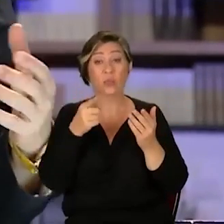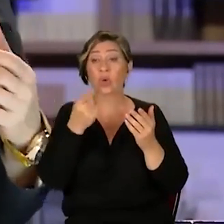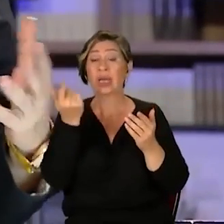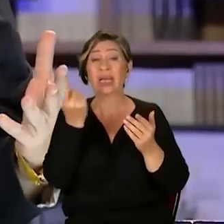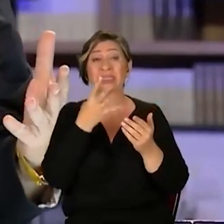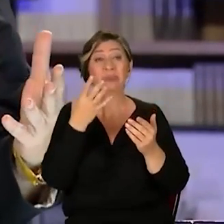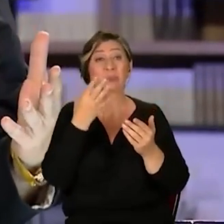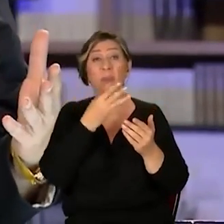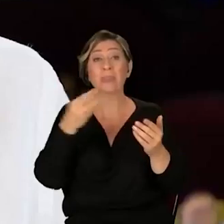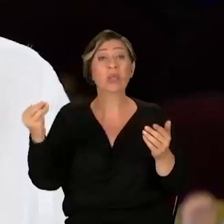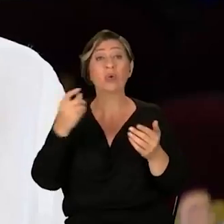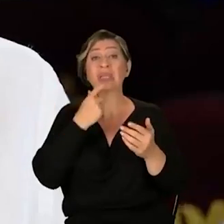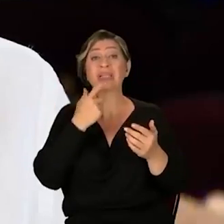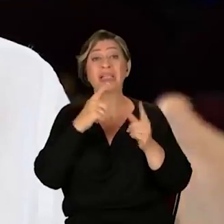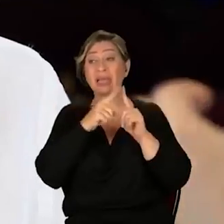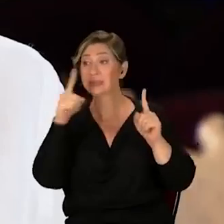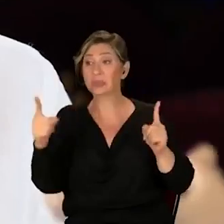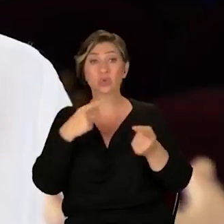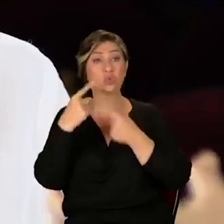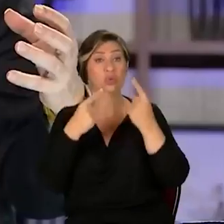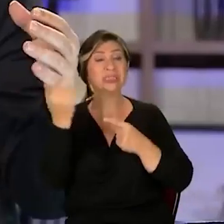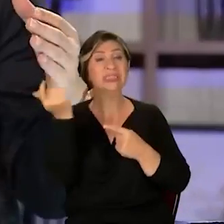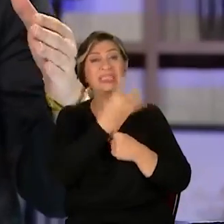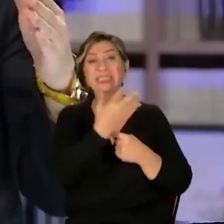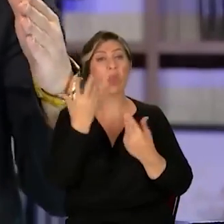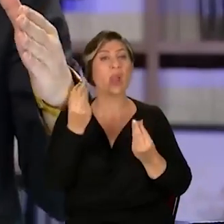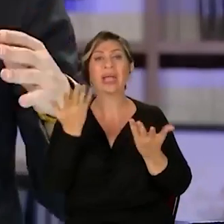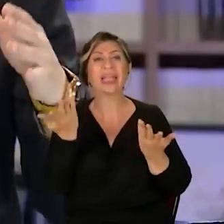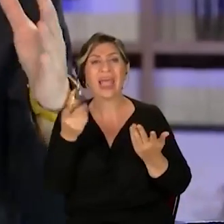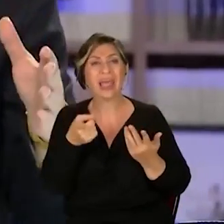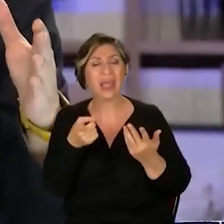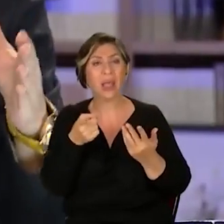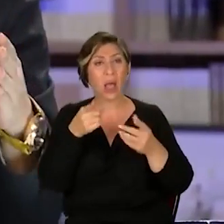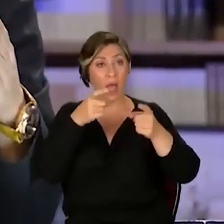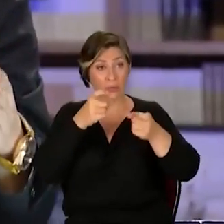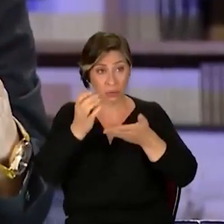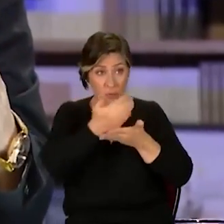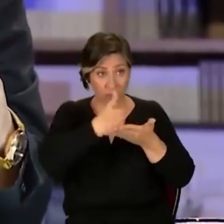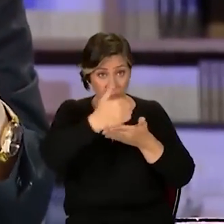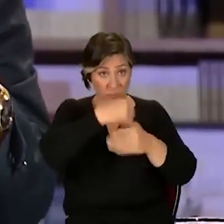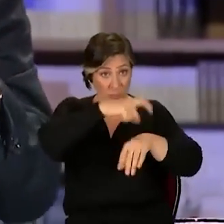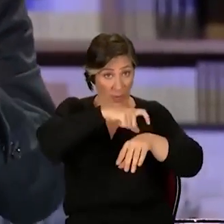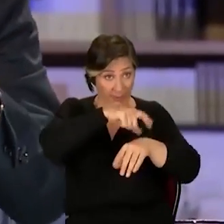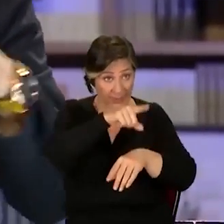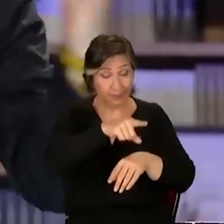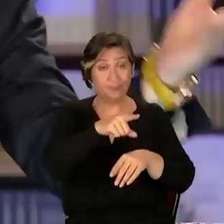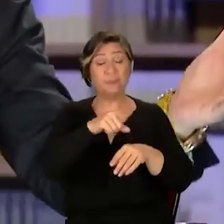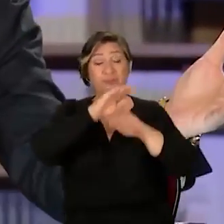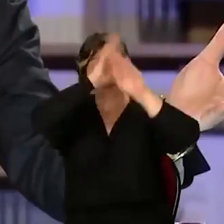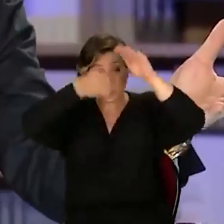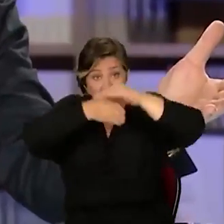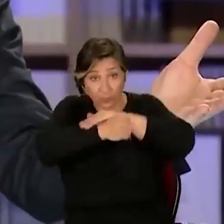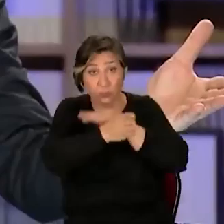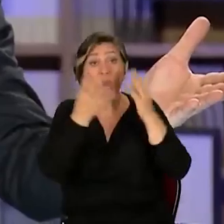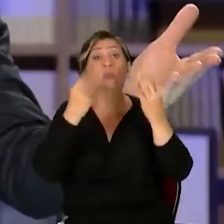bin, kaç milyon yıldan söz ediyoruz? Yani sayısal olarak nedir bu? Yani avcı toplayıcı dönemde mağaranın